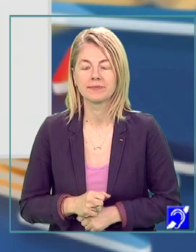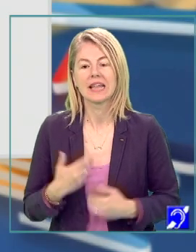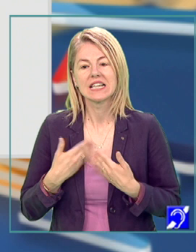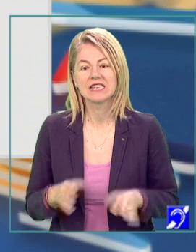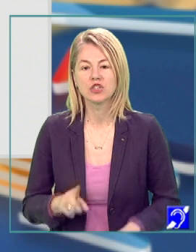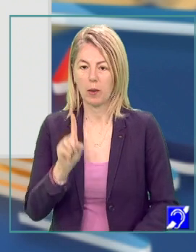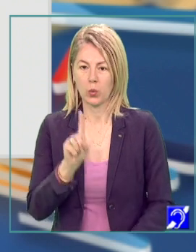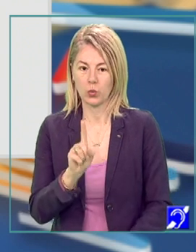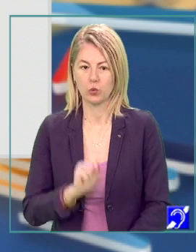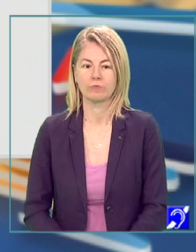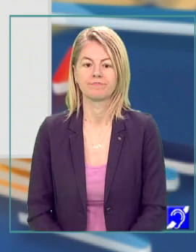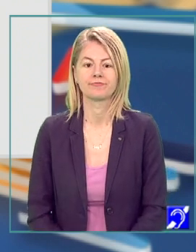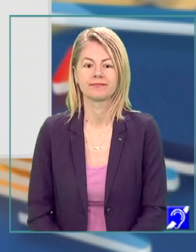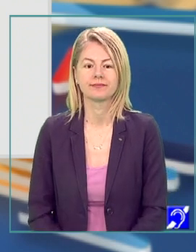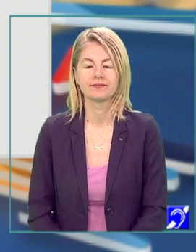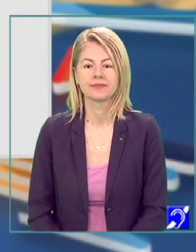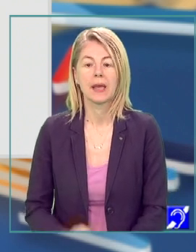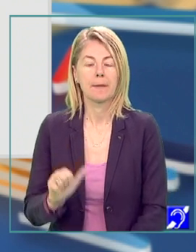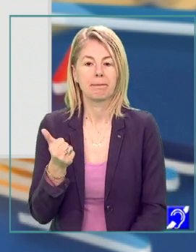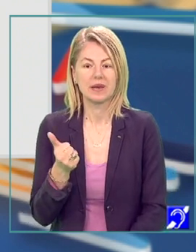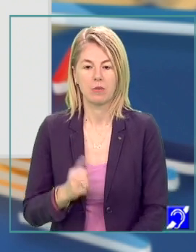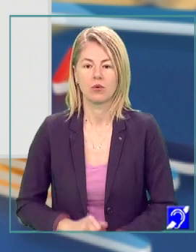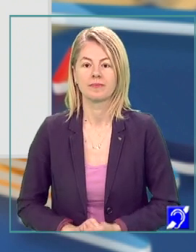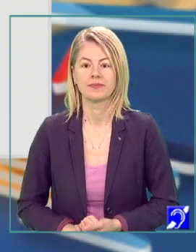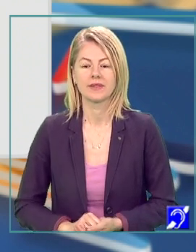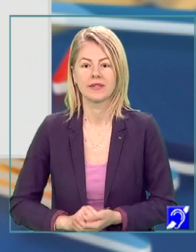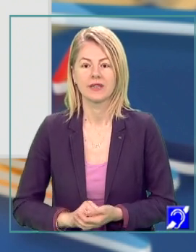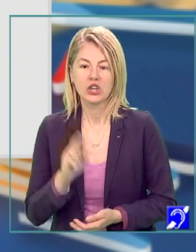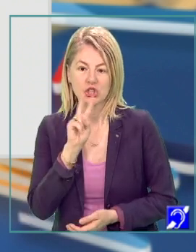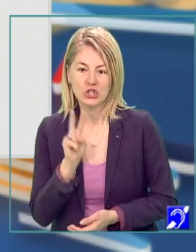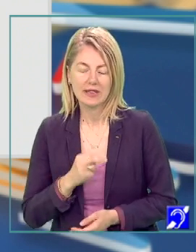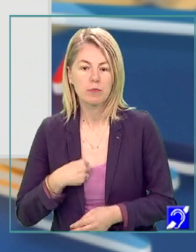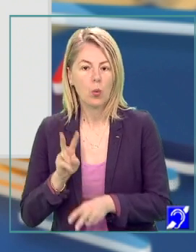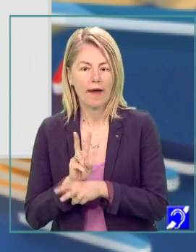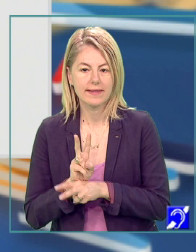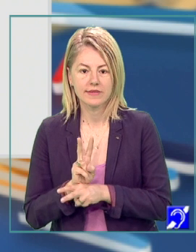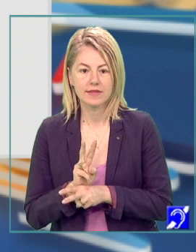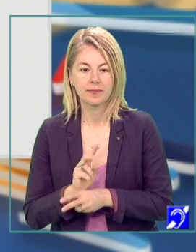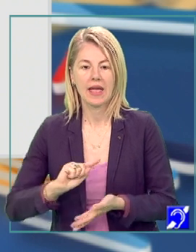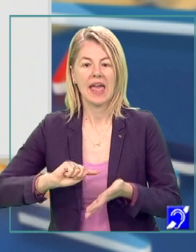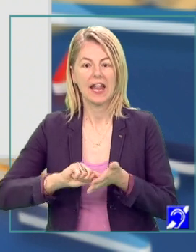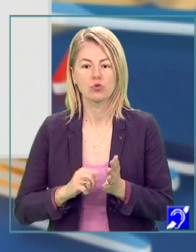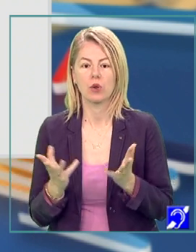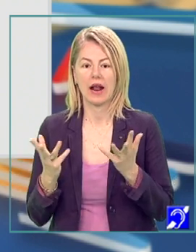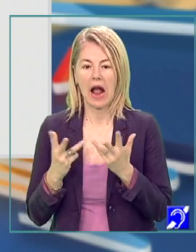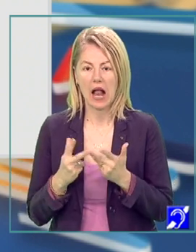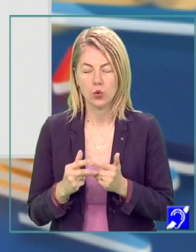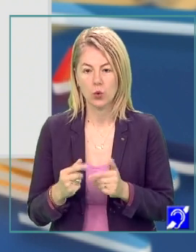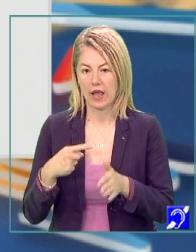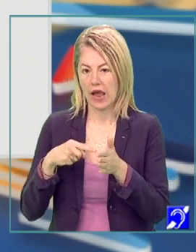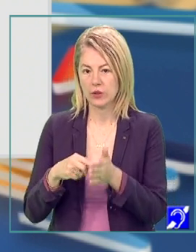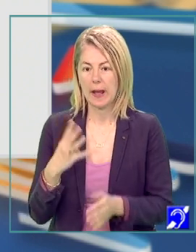începem cu subiectul 1. Primul exercițiu îl citim cu mare atenție. Rezultatul